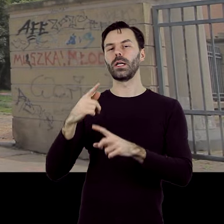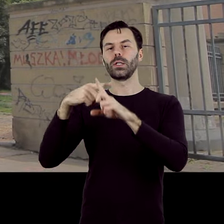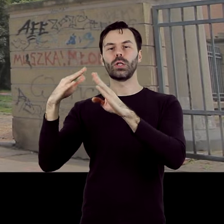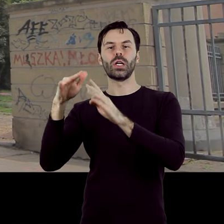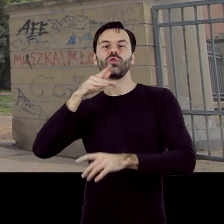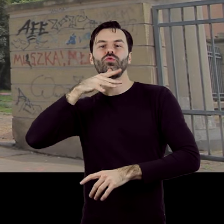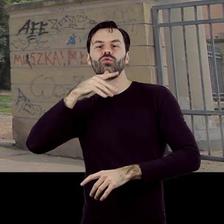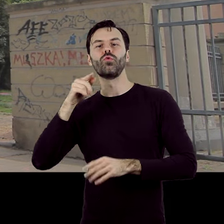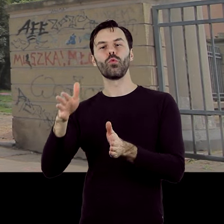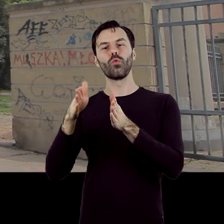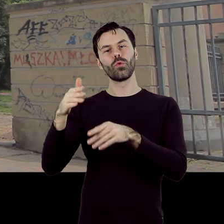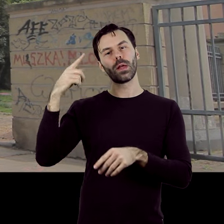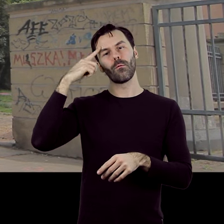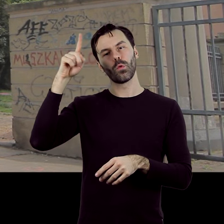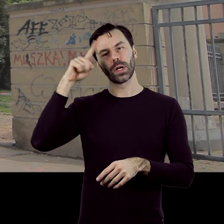ulicy Wólczańskiej.